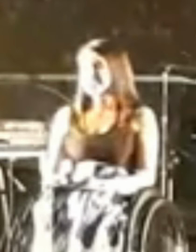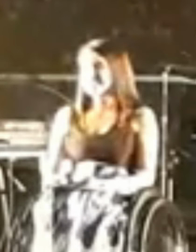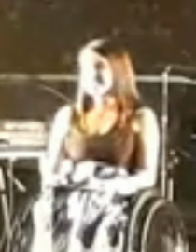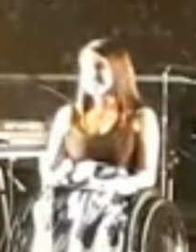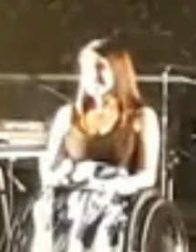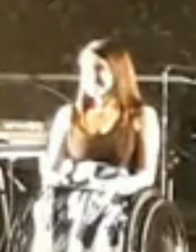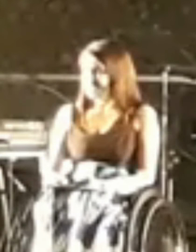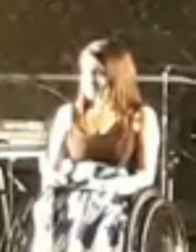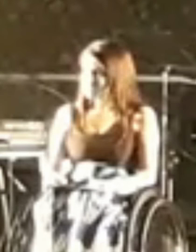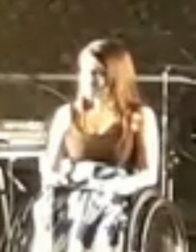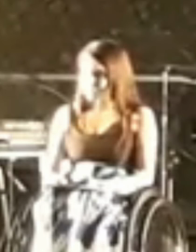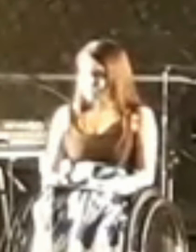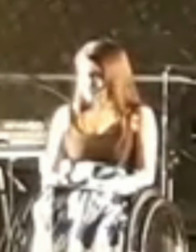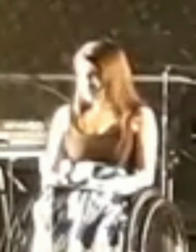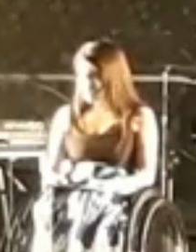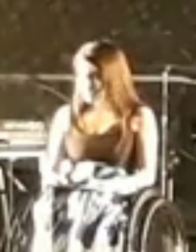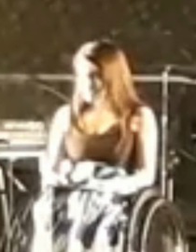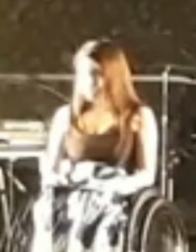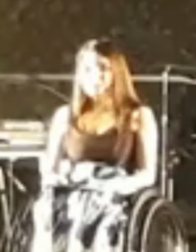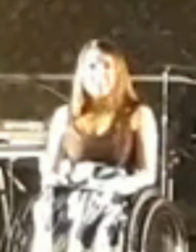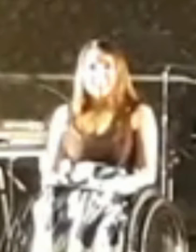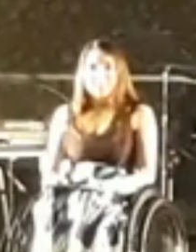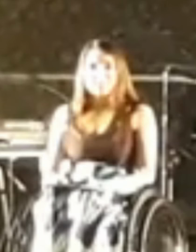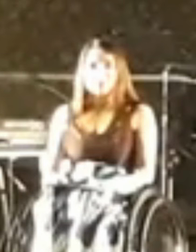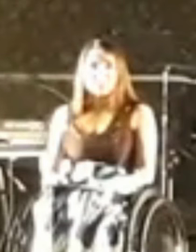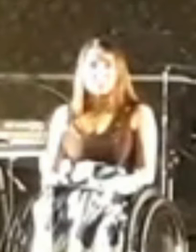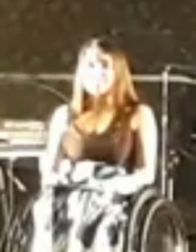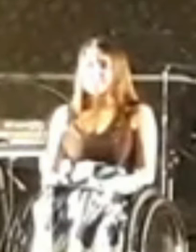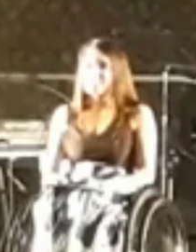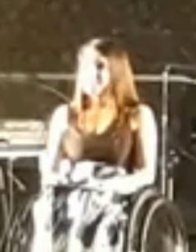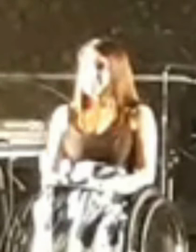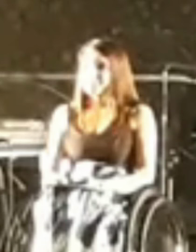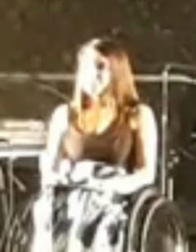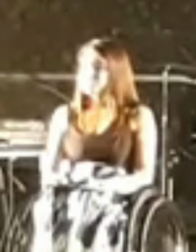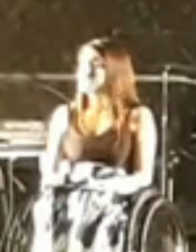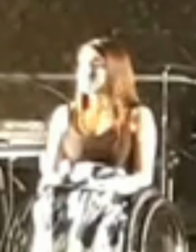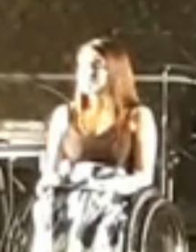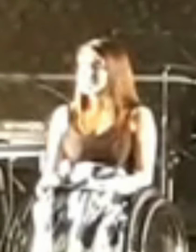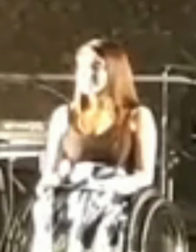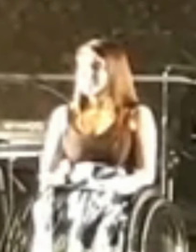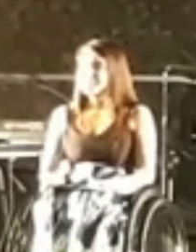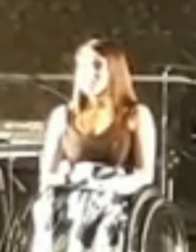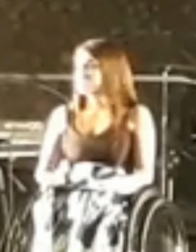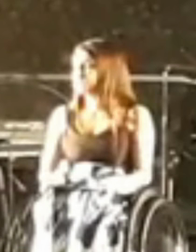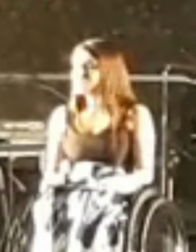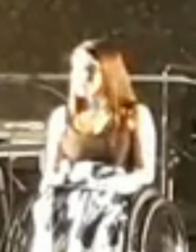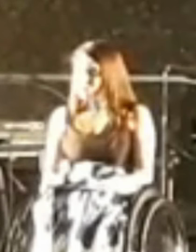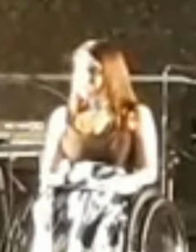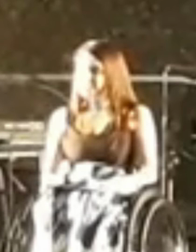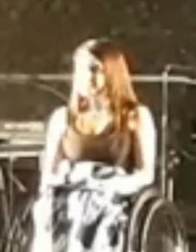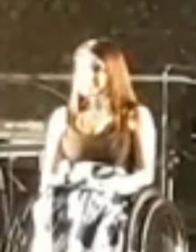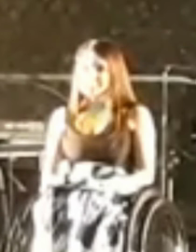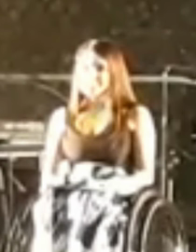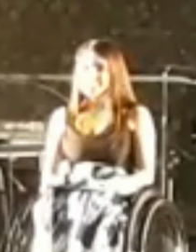che ti abbia fatto uno sgambetto e tu sei lì e vuoi rialzarti e cerchi qualcuno